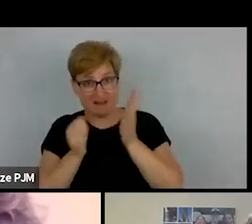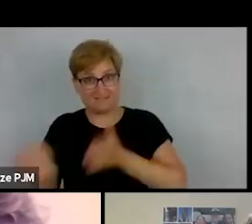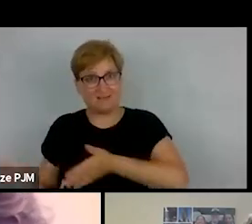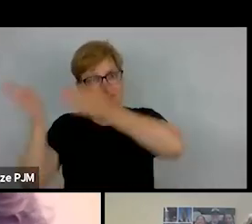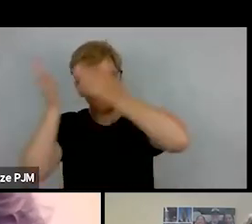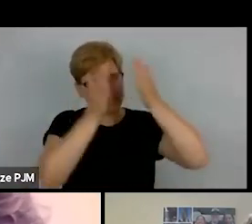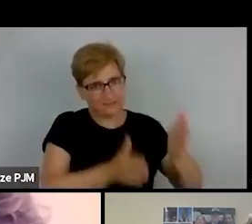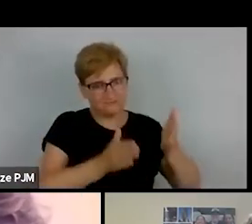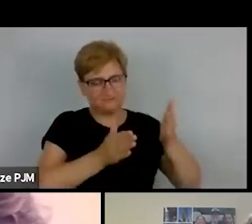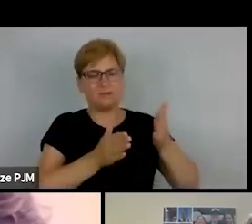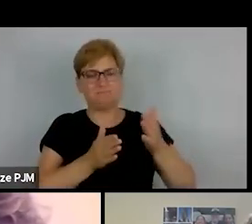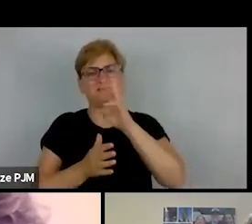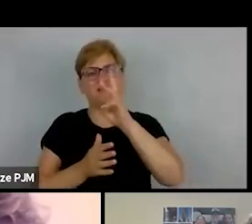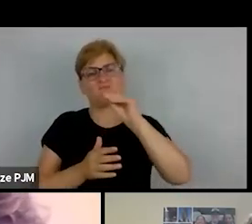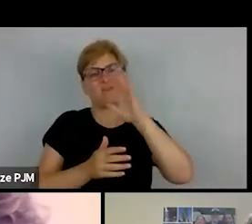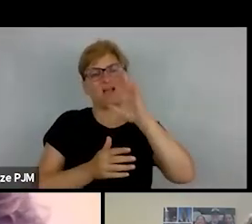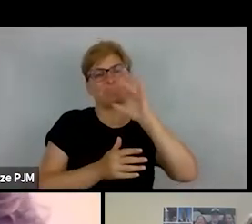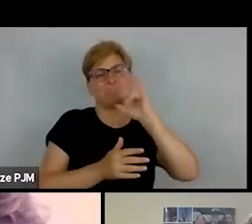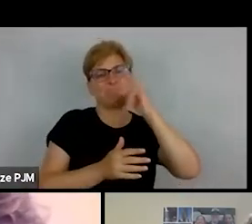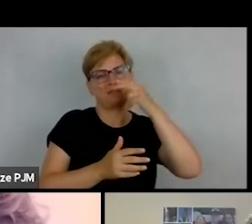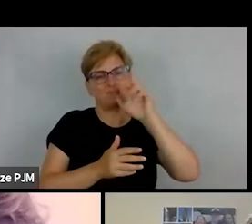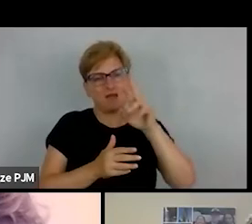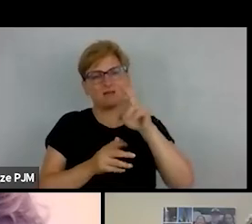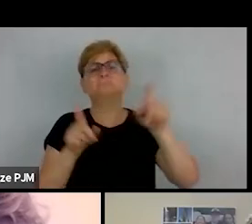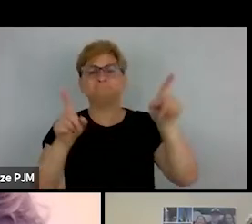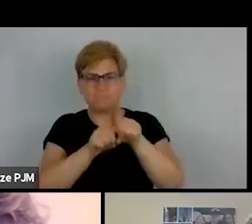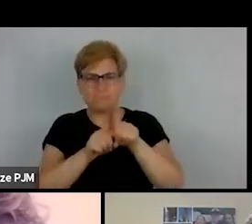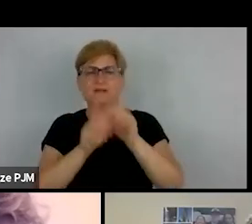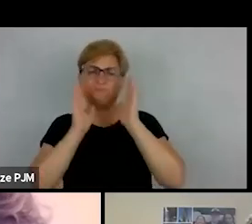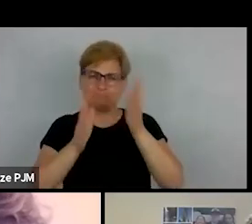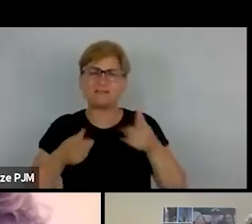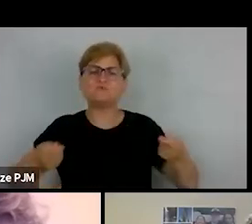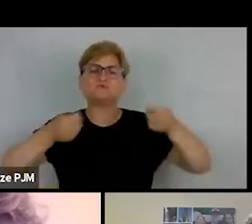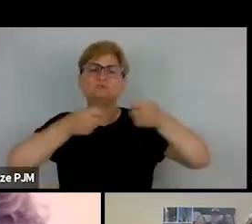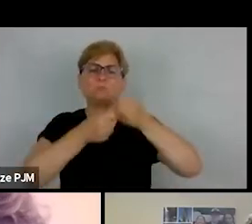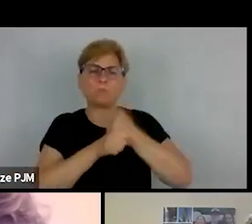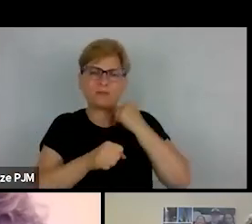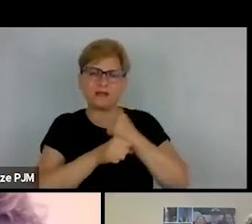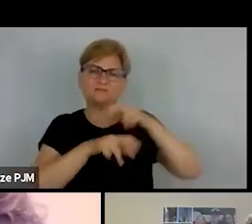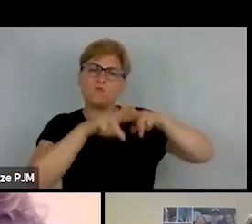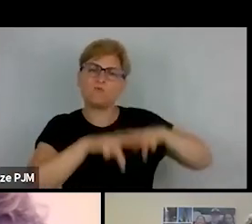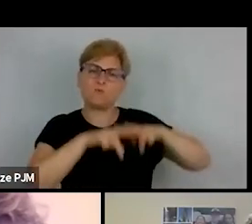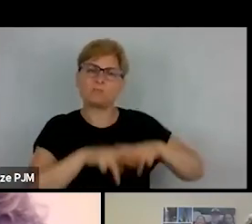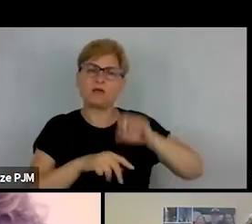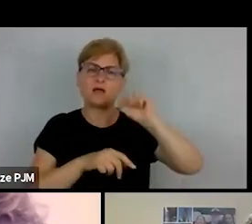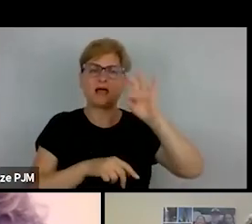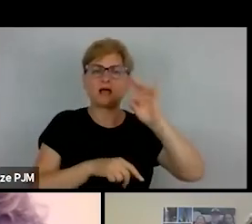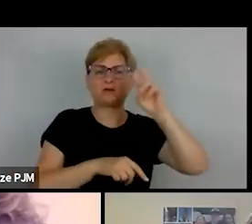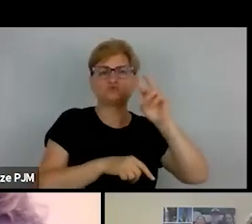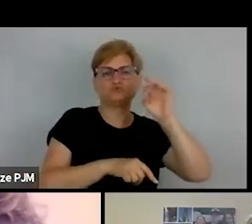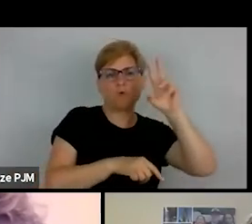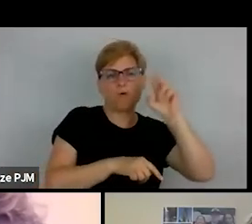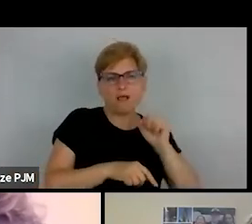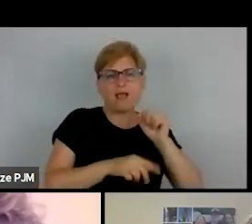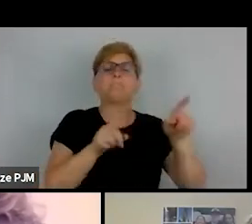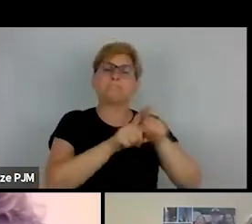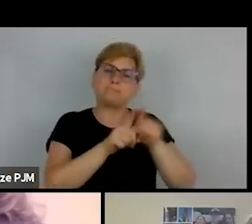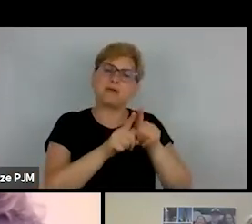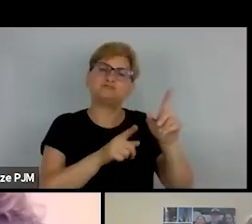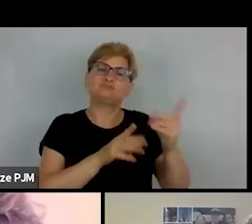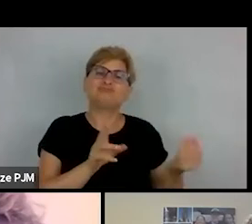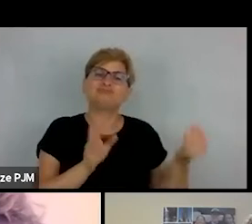będziemy współorganizować z Fundacją Ashoka, z kolejnym ekspertem albo